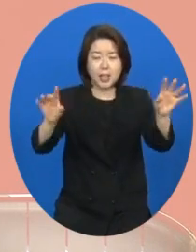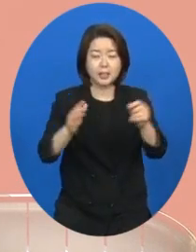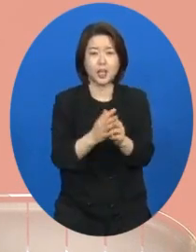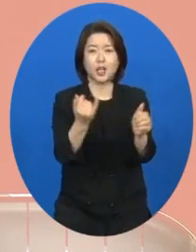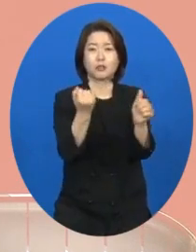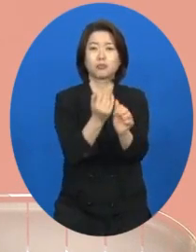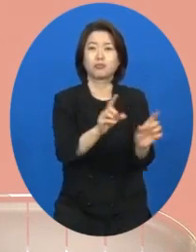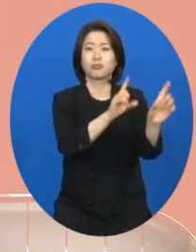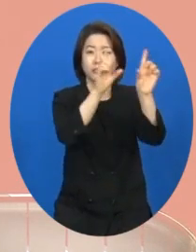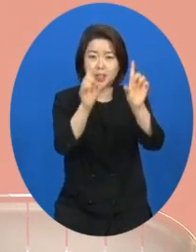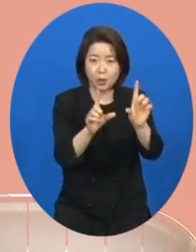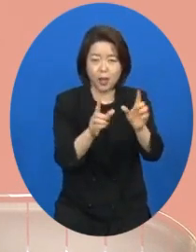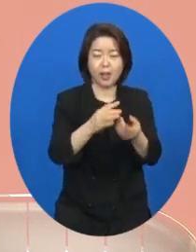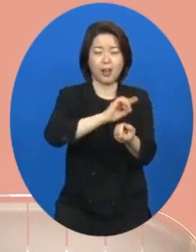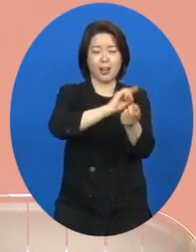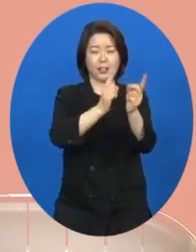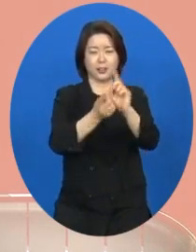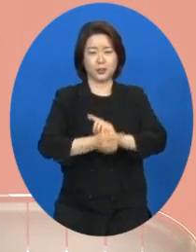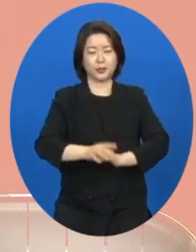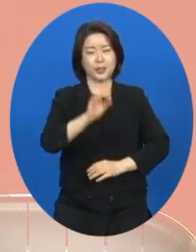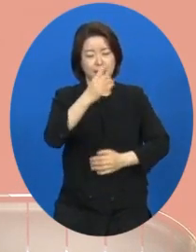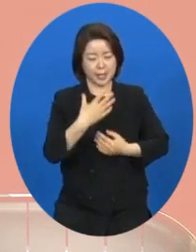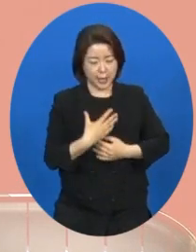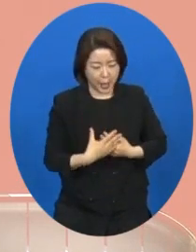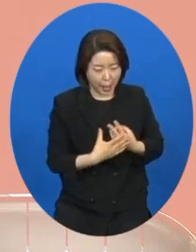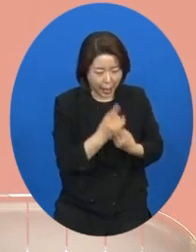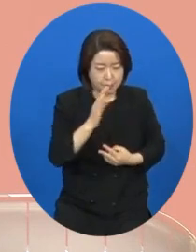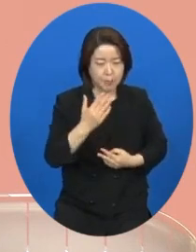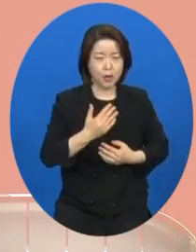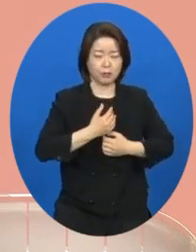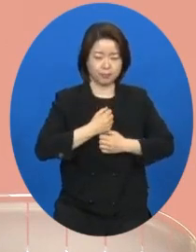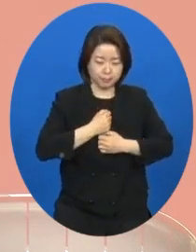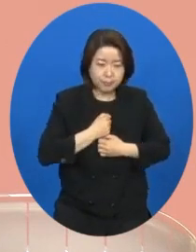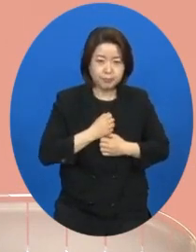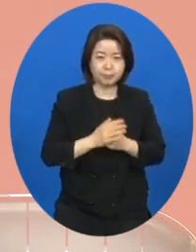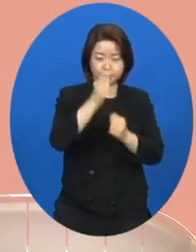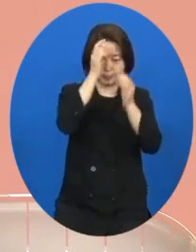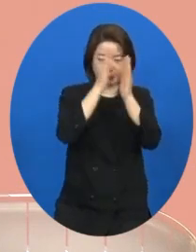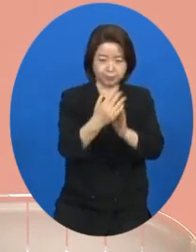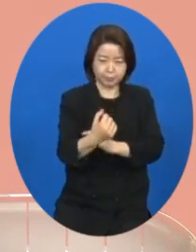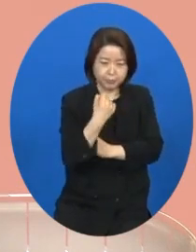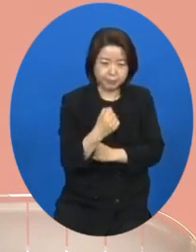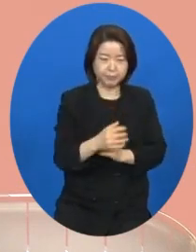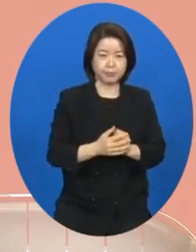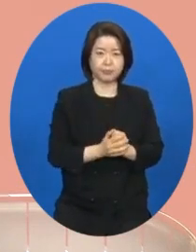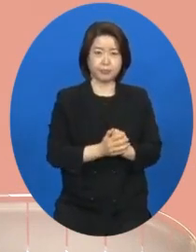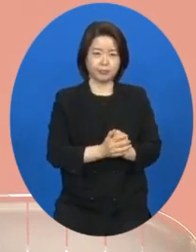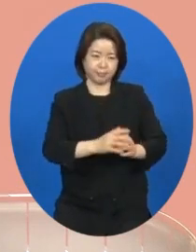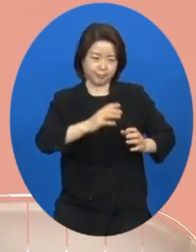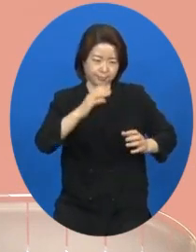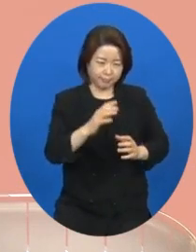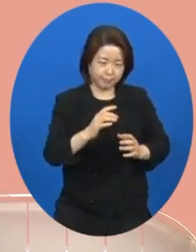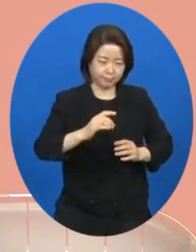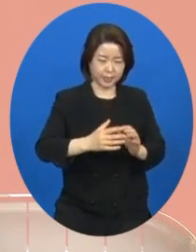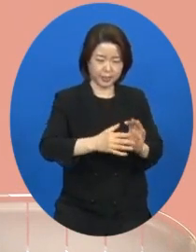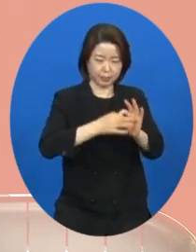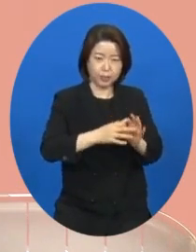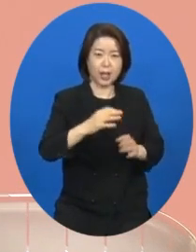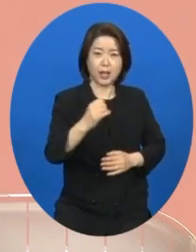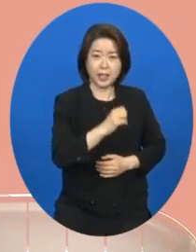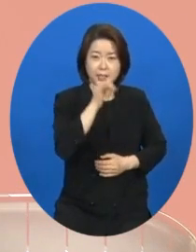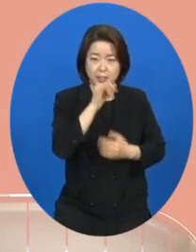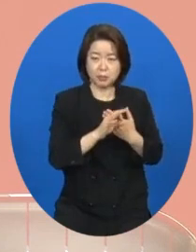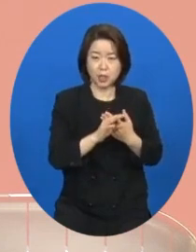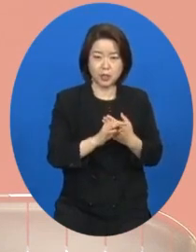생활이 서로 정말 한몸됨을 지키면서 기도의 힘을 부부가 가지고 있으면